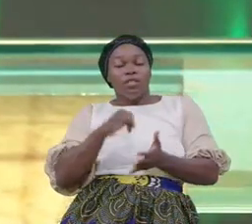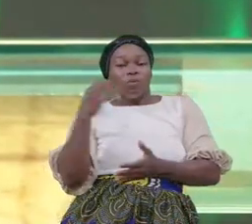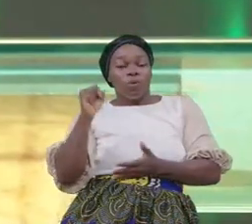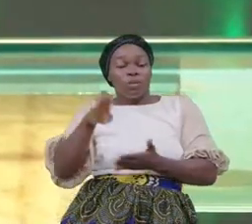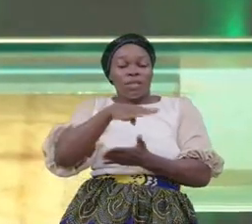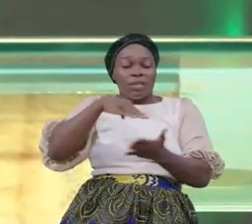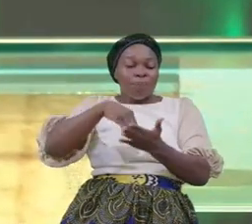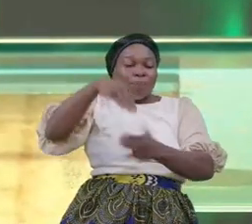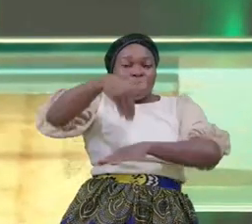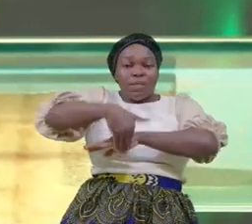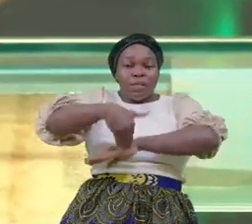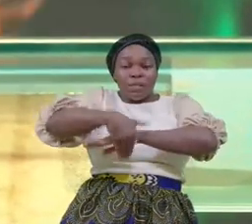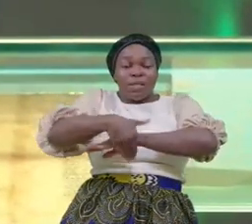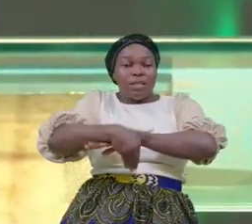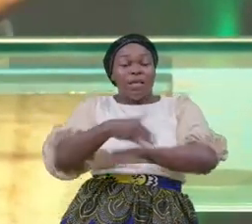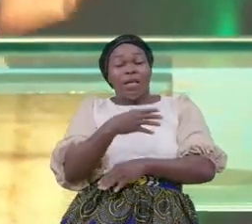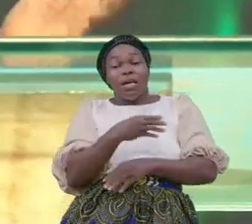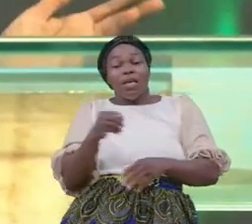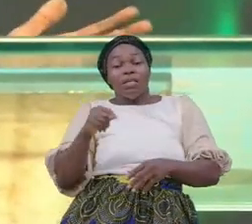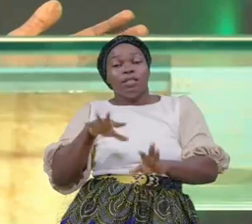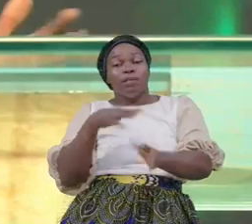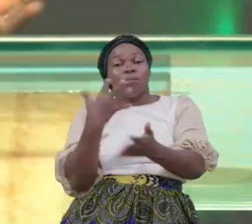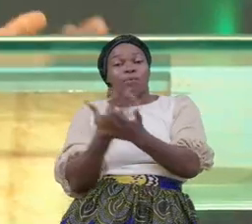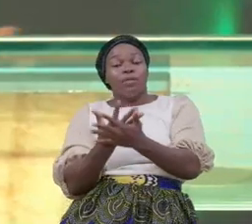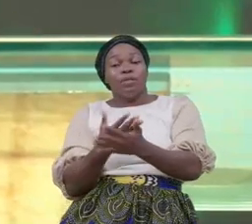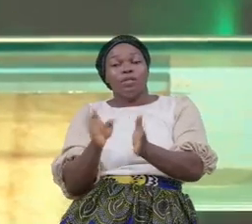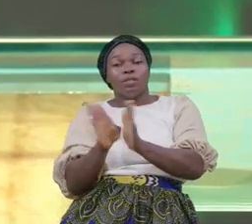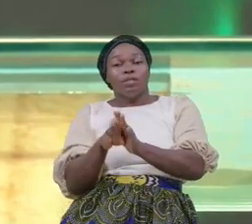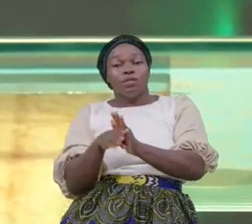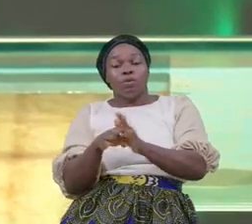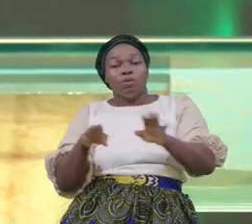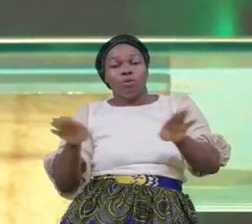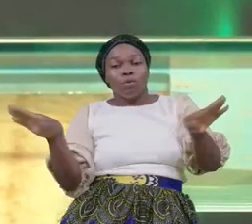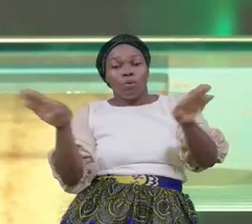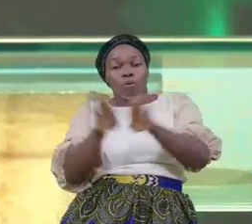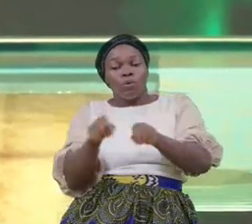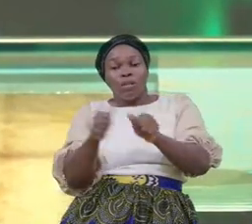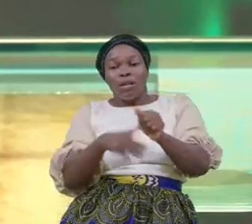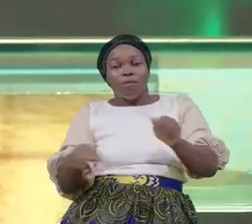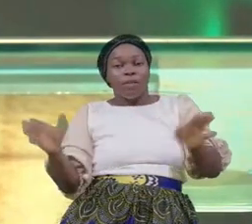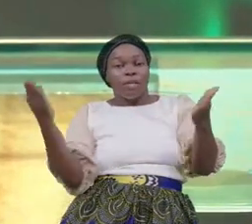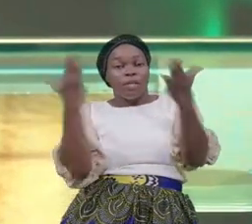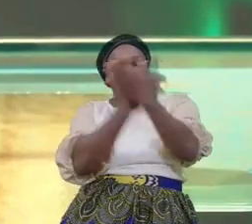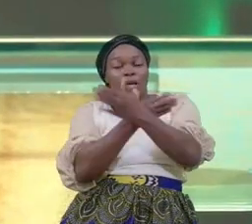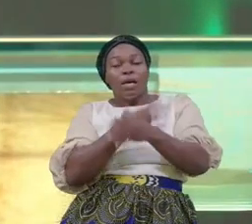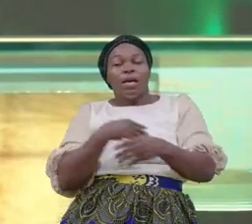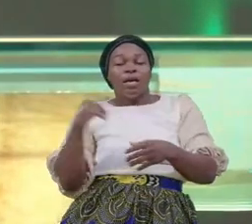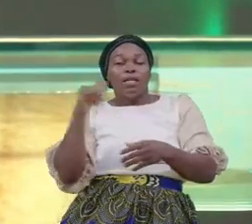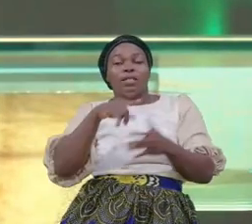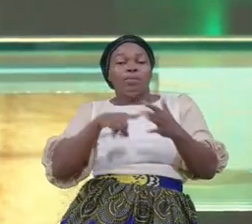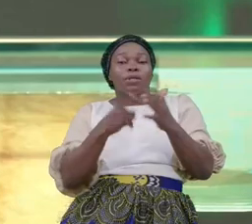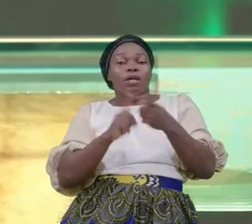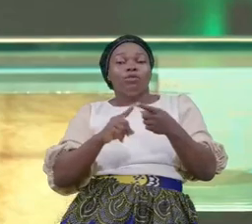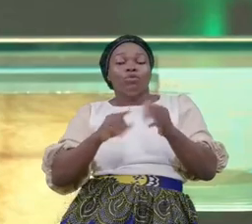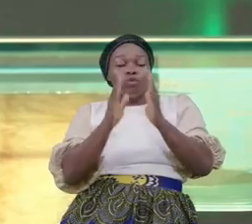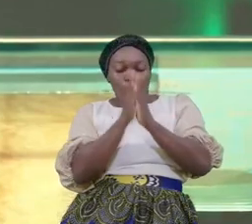à chanter, oui, les liens sont là, les chaînes sont là, les portes fermées, comment ils commençaient à prier,